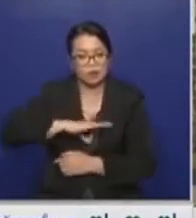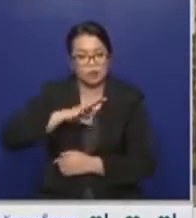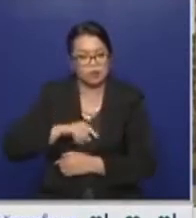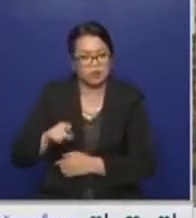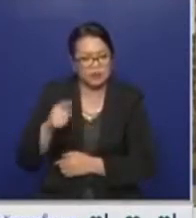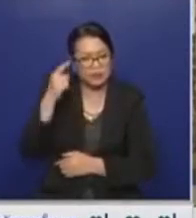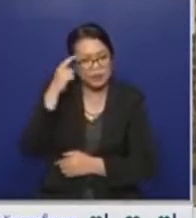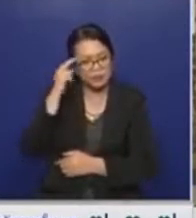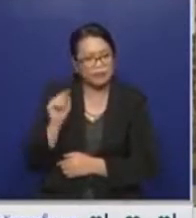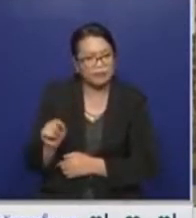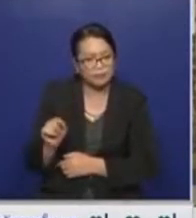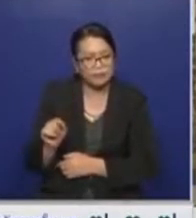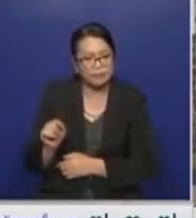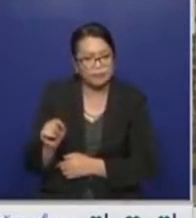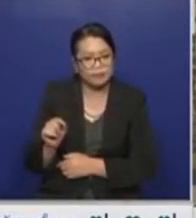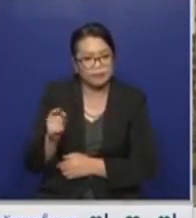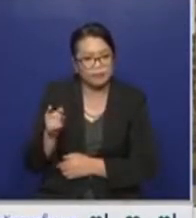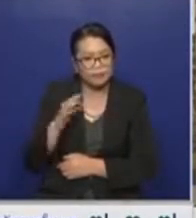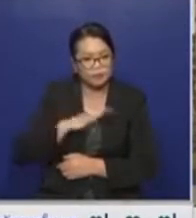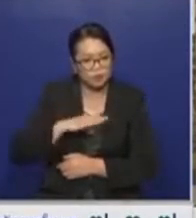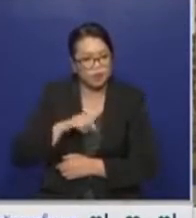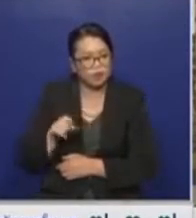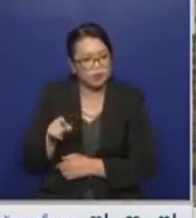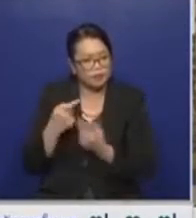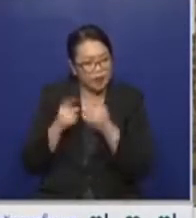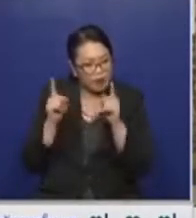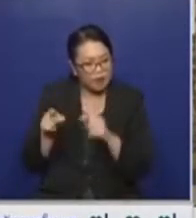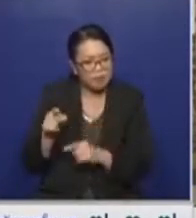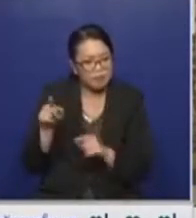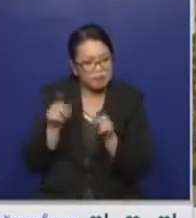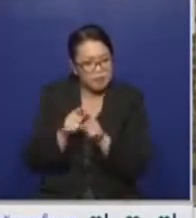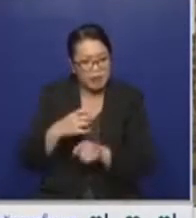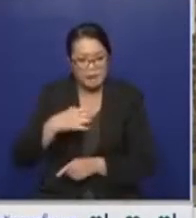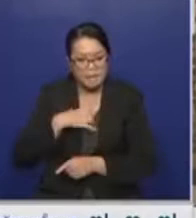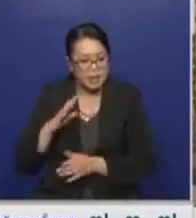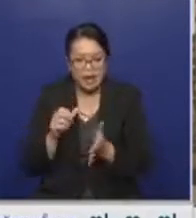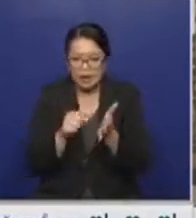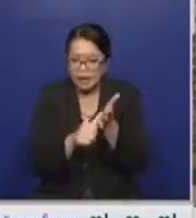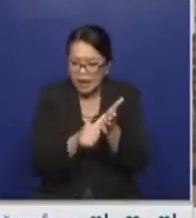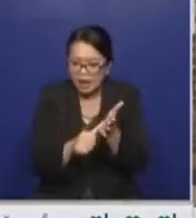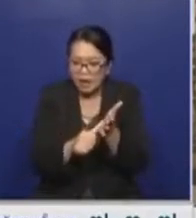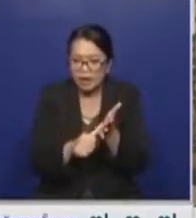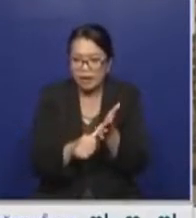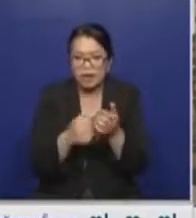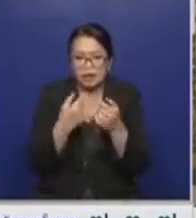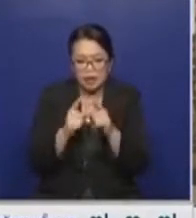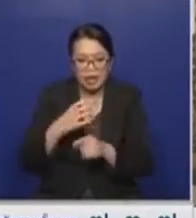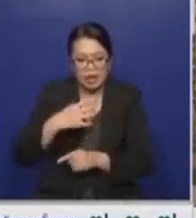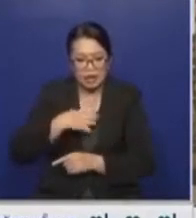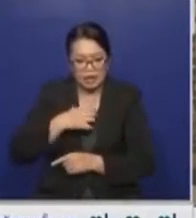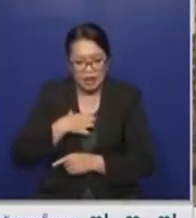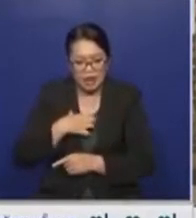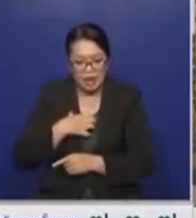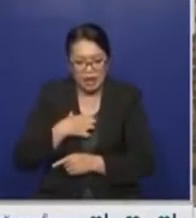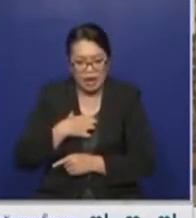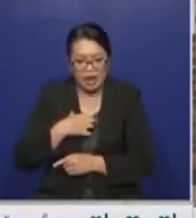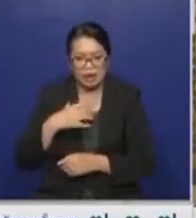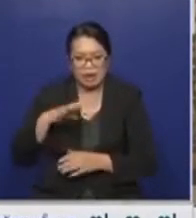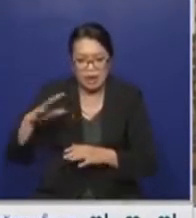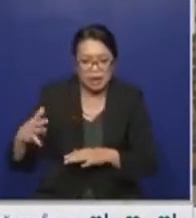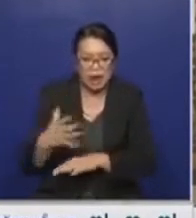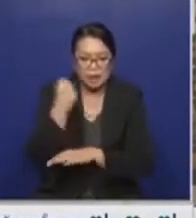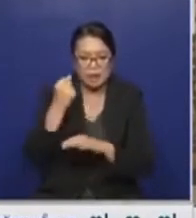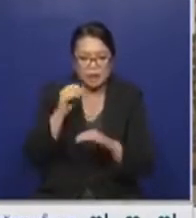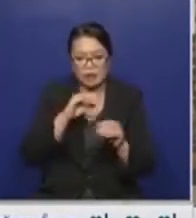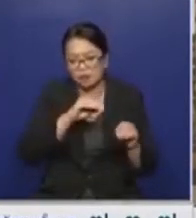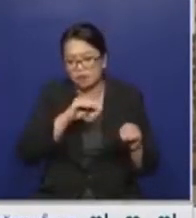ไรแอบแฝงอยู่นะครับท่านประธานครับเหมือนกับไม่อยากให้มีการแก้ไขหรอกอยากจะลากการเมืองลงไปใน